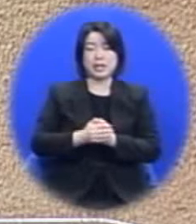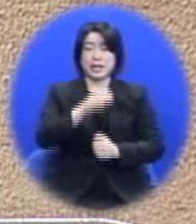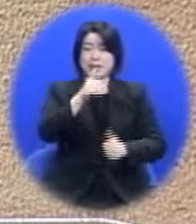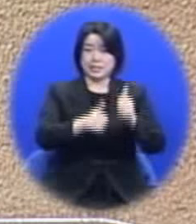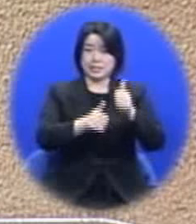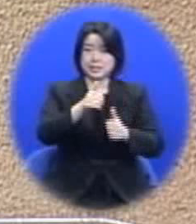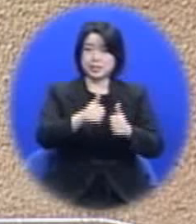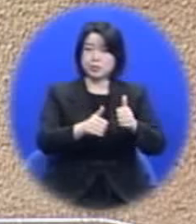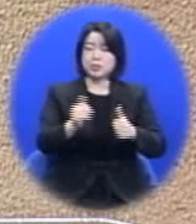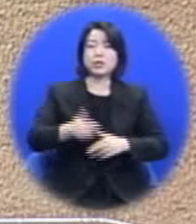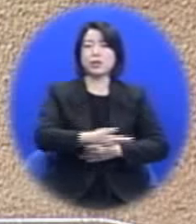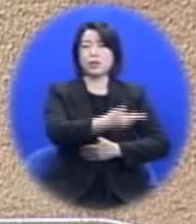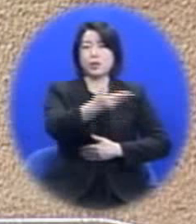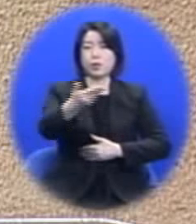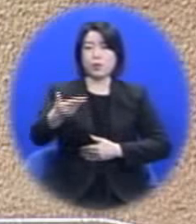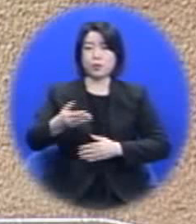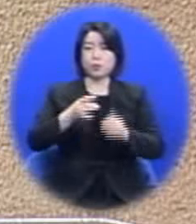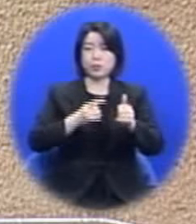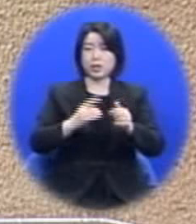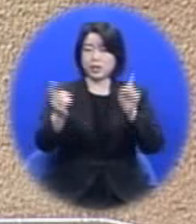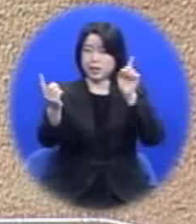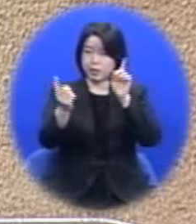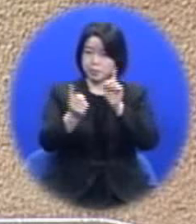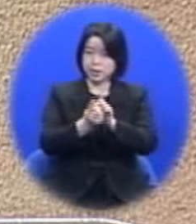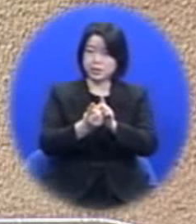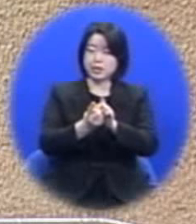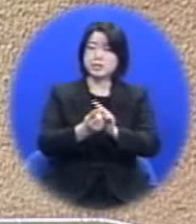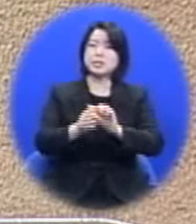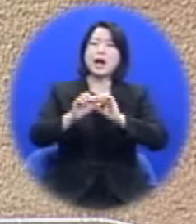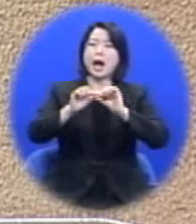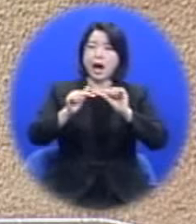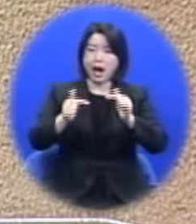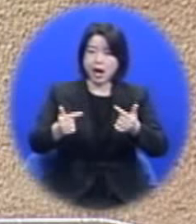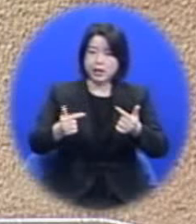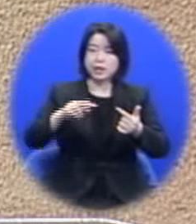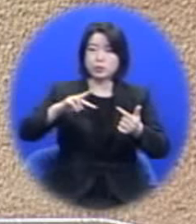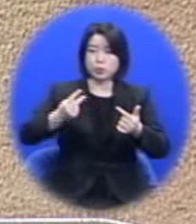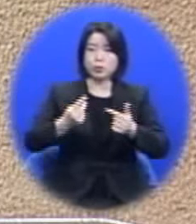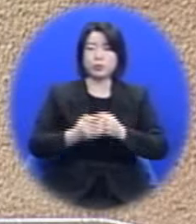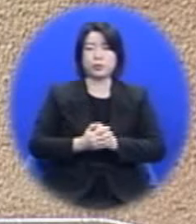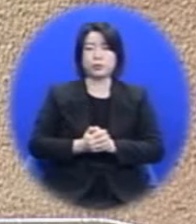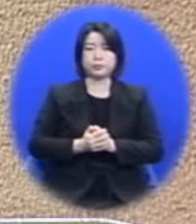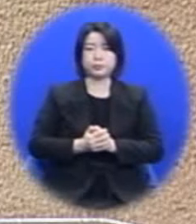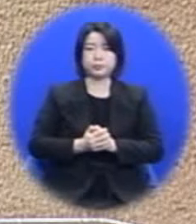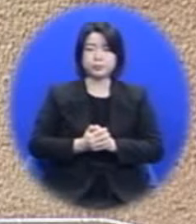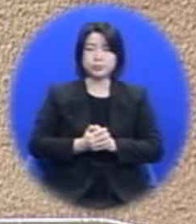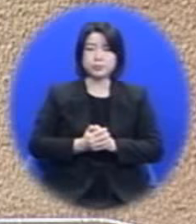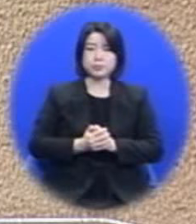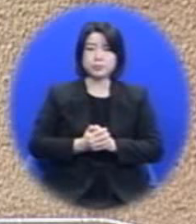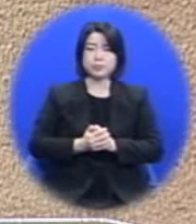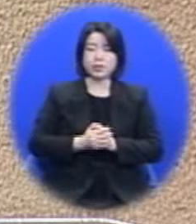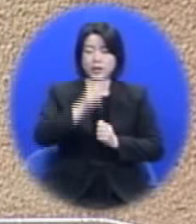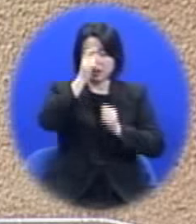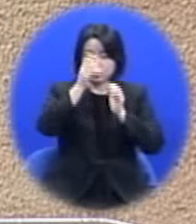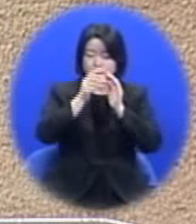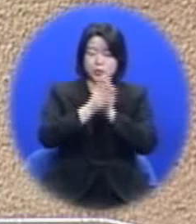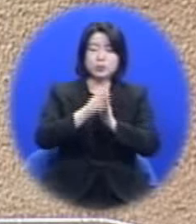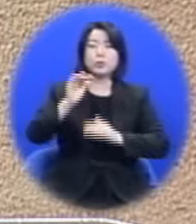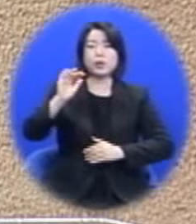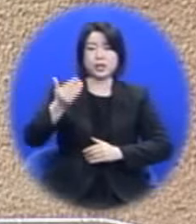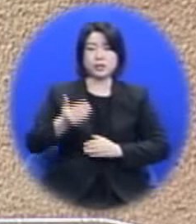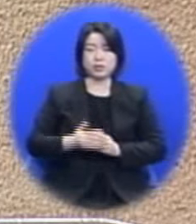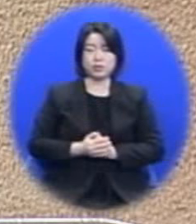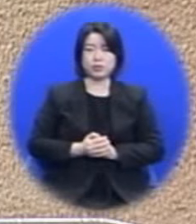시험이 여러분에게 닥쳐오지 않은 상태에서 기도해야